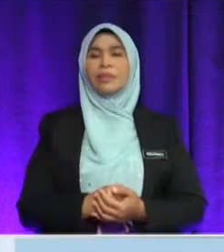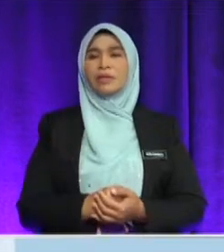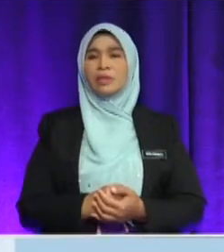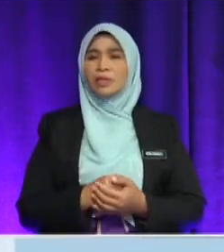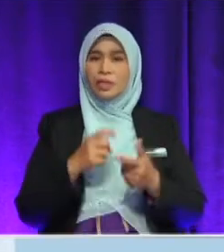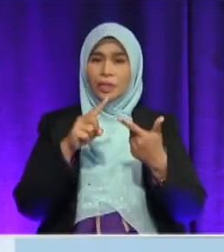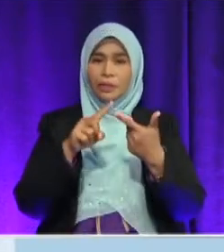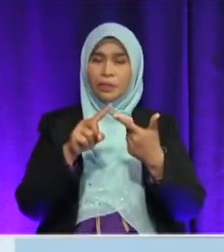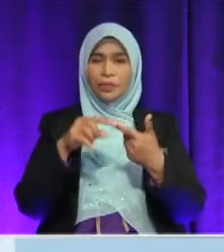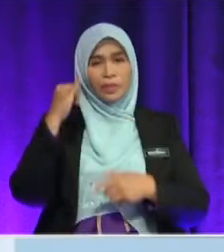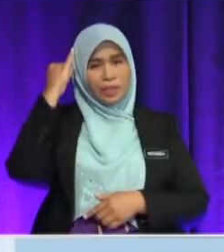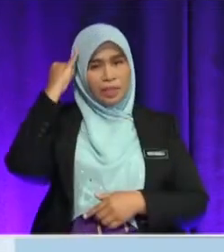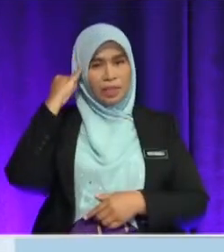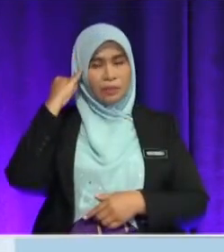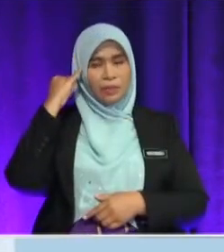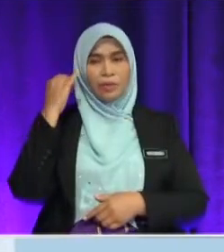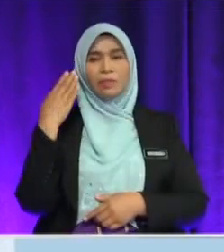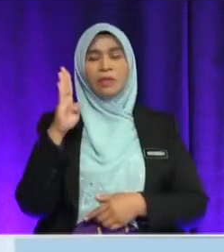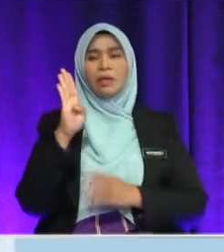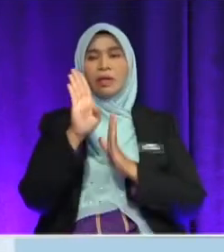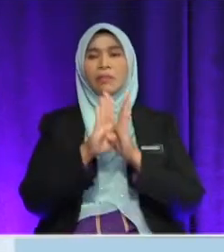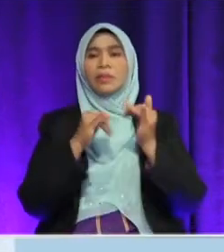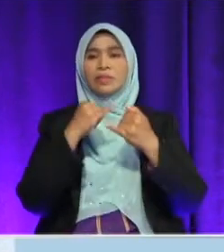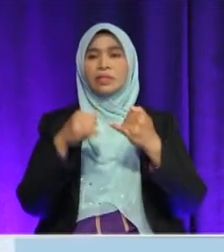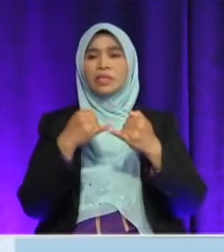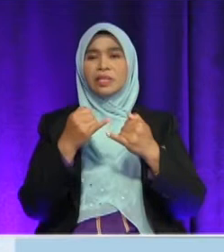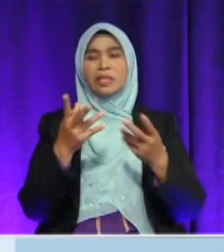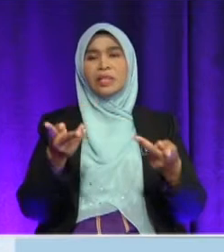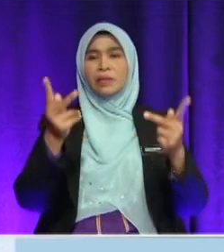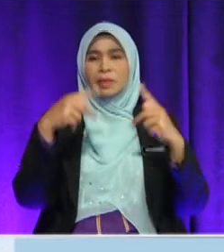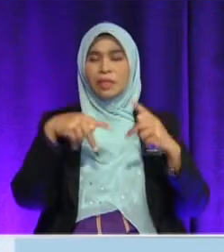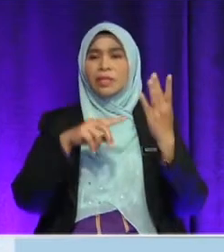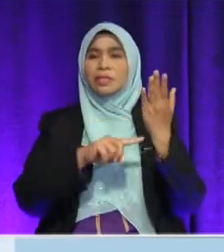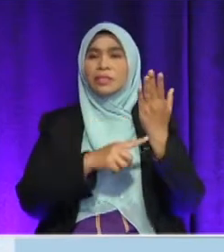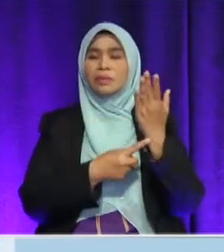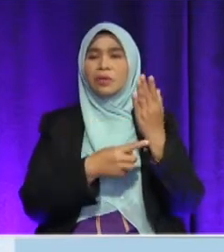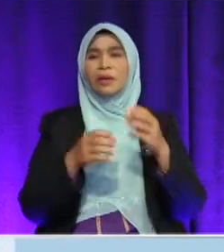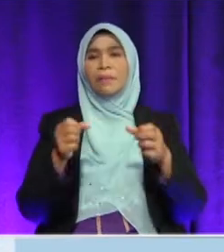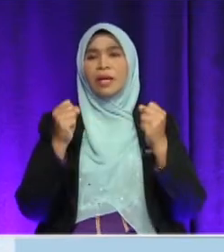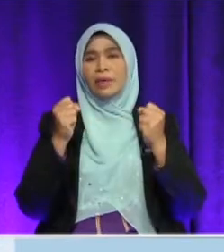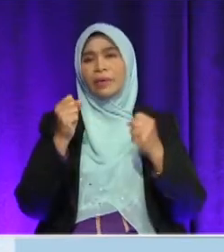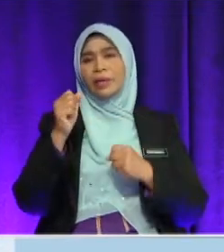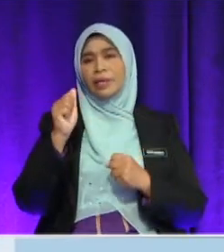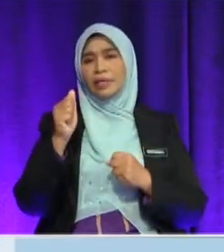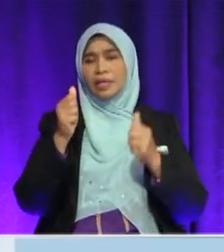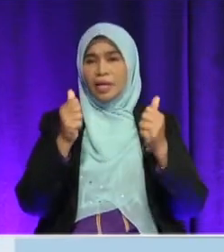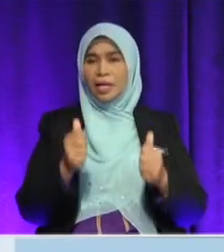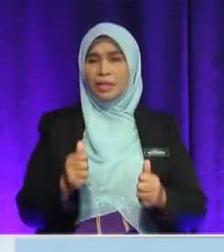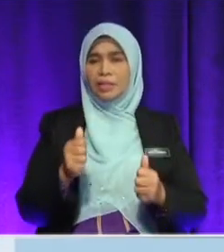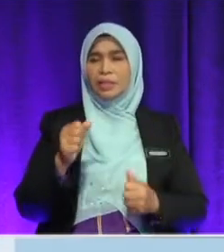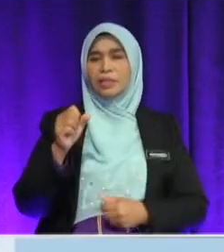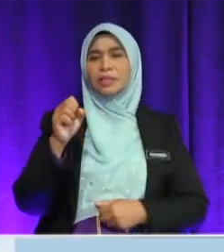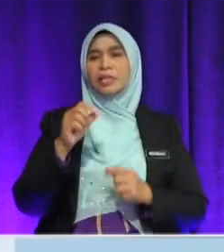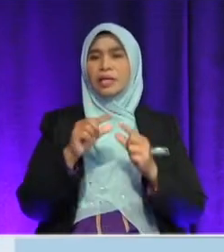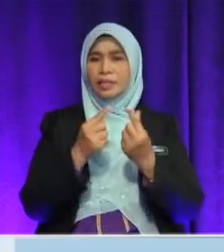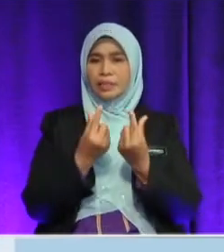Oke beliau berjaya mengembalikan smule pegangan aqidah ahli Sunnah Wal Jamaah dalam sistem